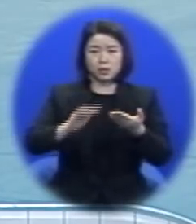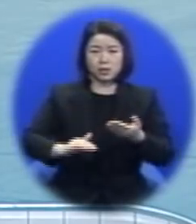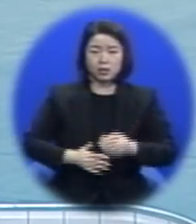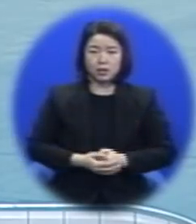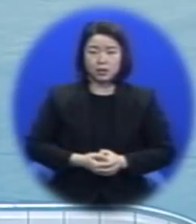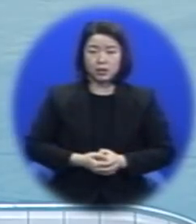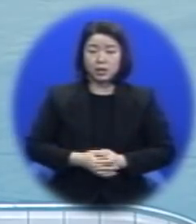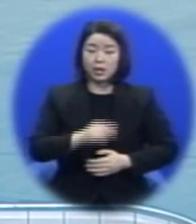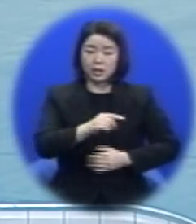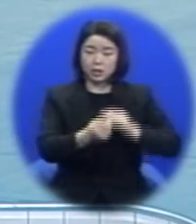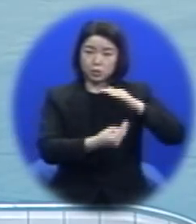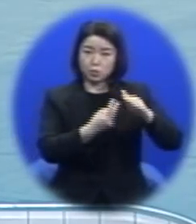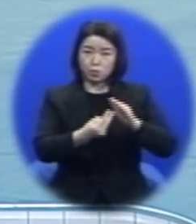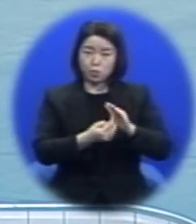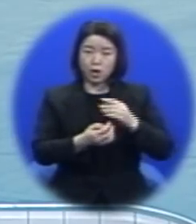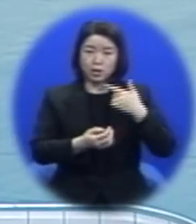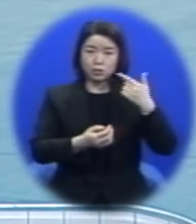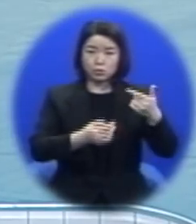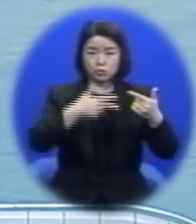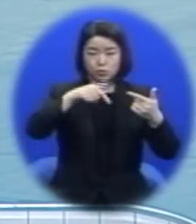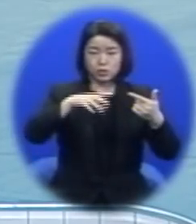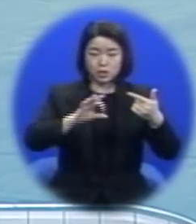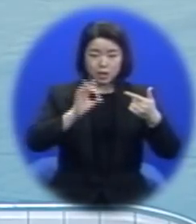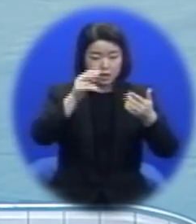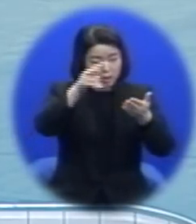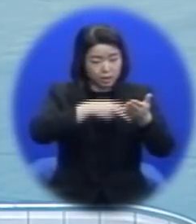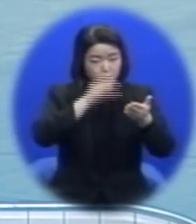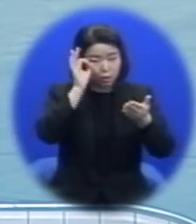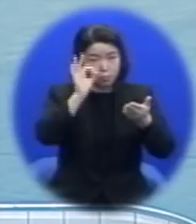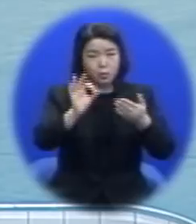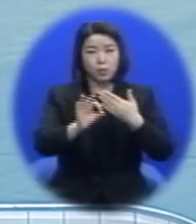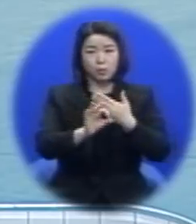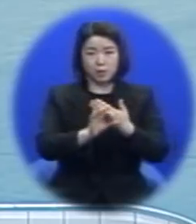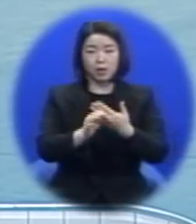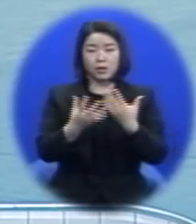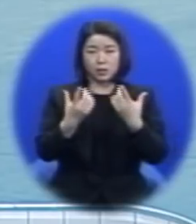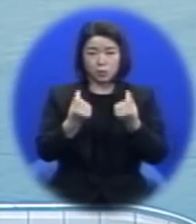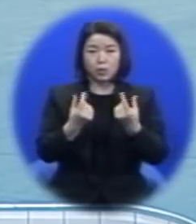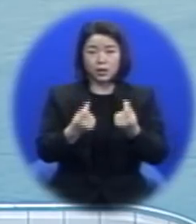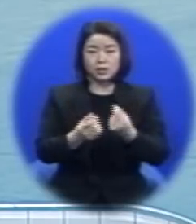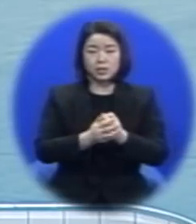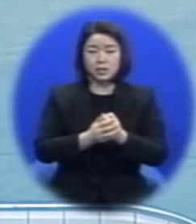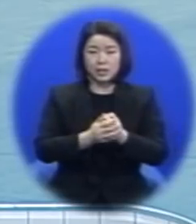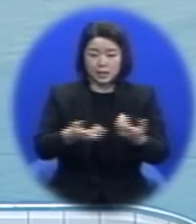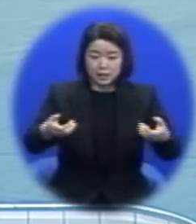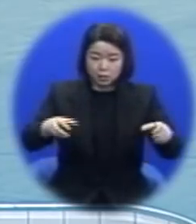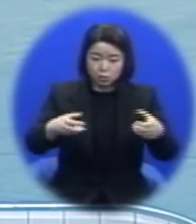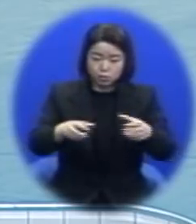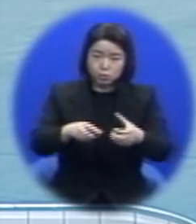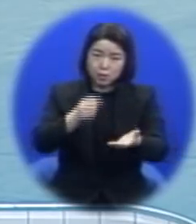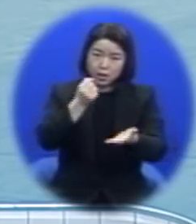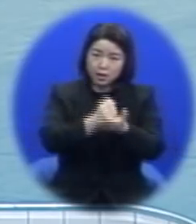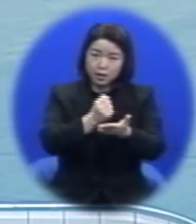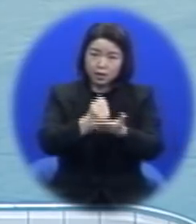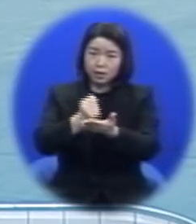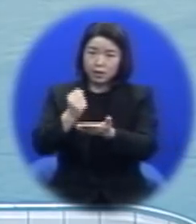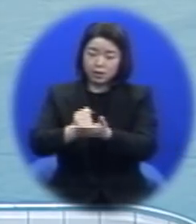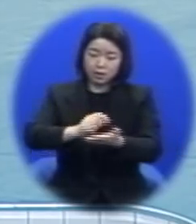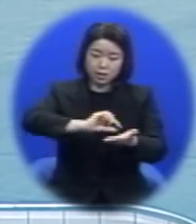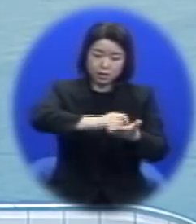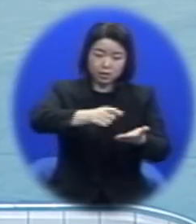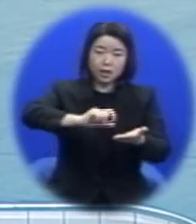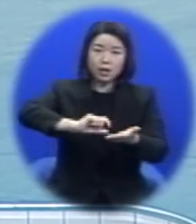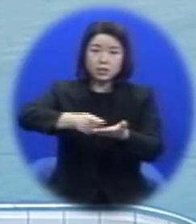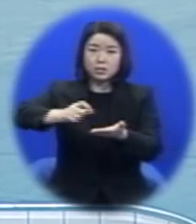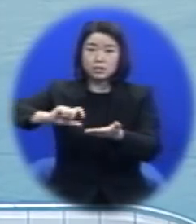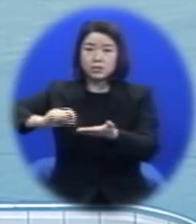이 요한계시록 6장에서 우리가 읽어보면 알듯이 이 두루마리에 봉인된 것을 하나하나 떼시는 분이 어린